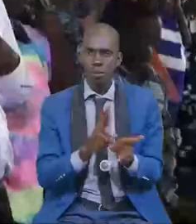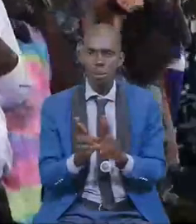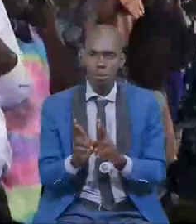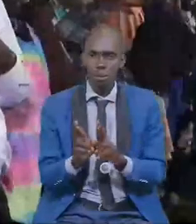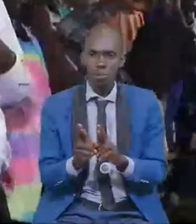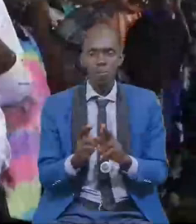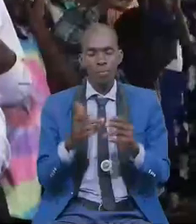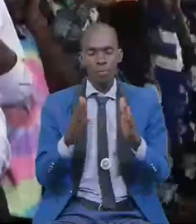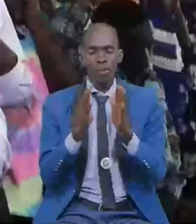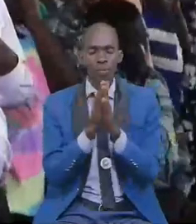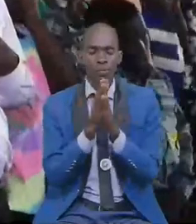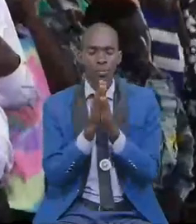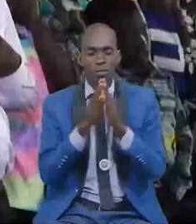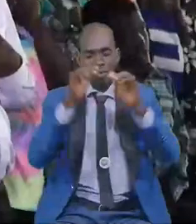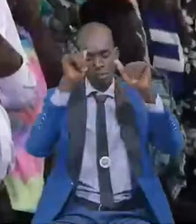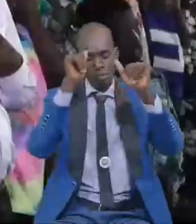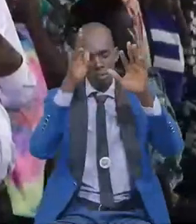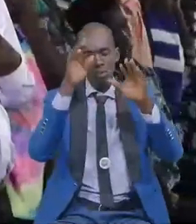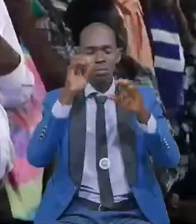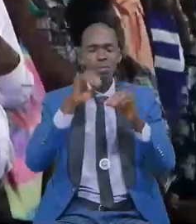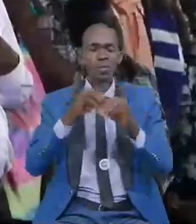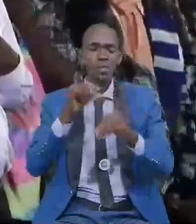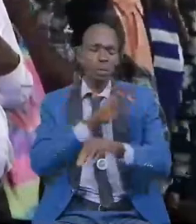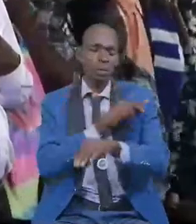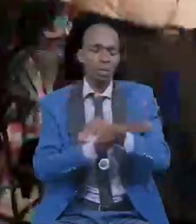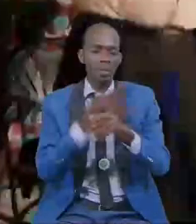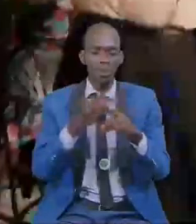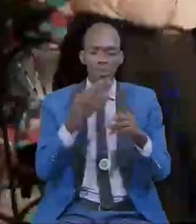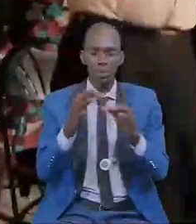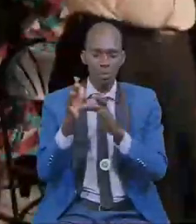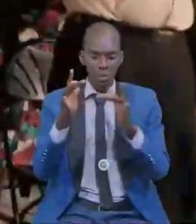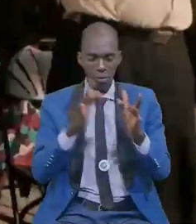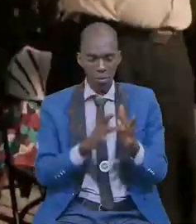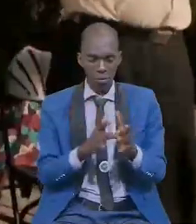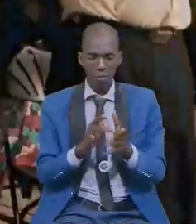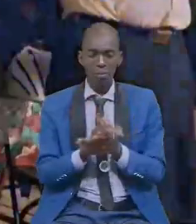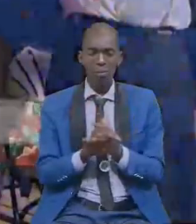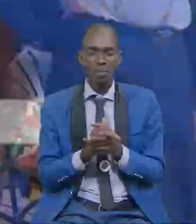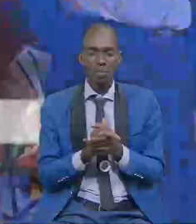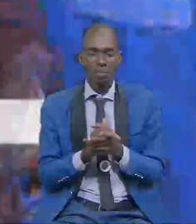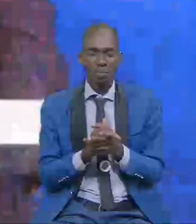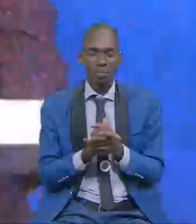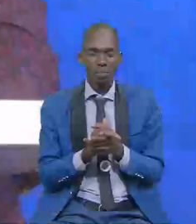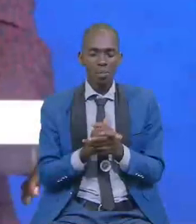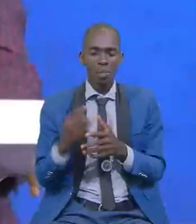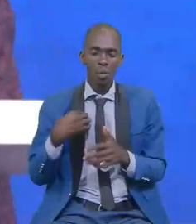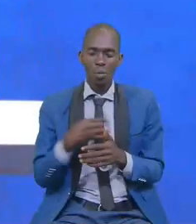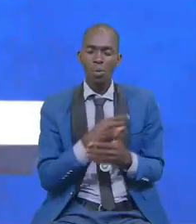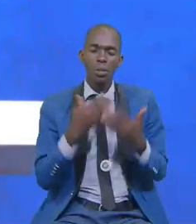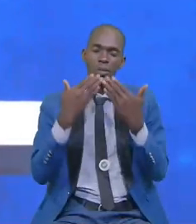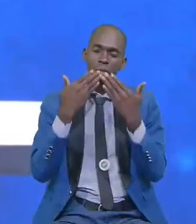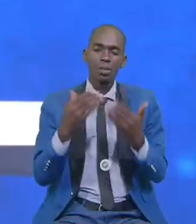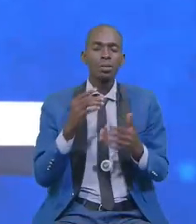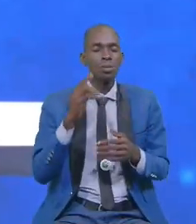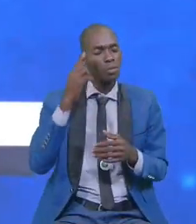Prions. Père, au nom puissant de Jésus, nous te remercions pour ta